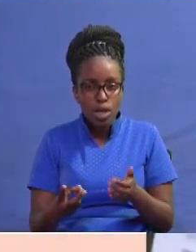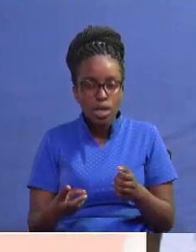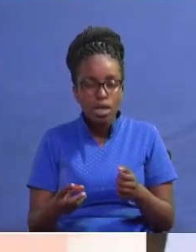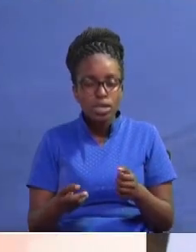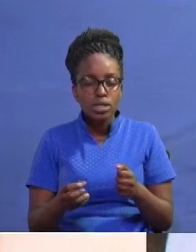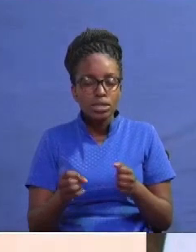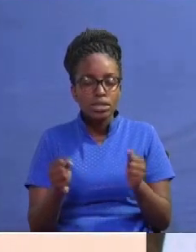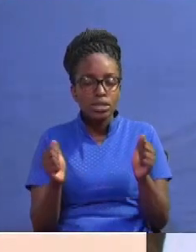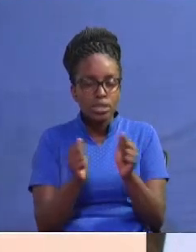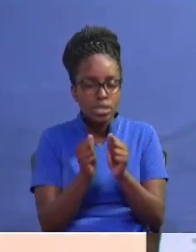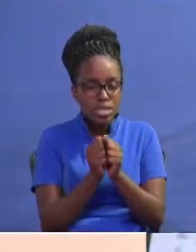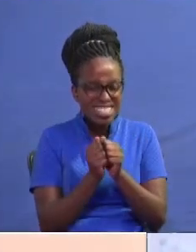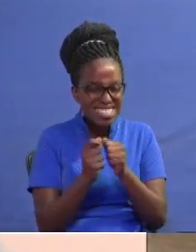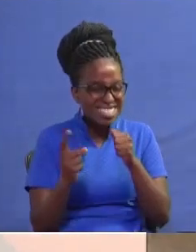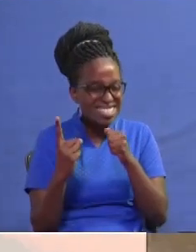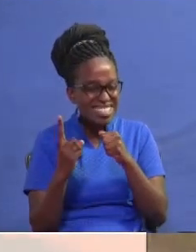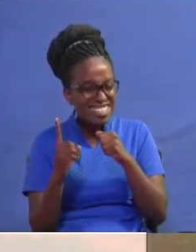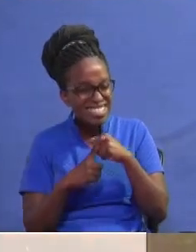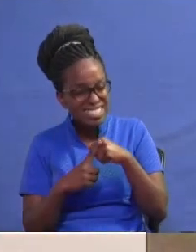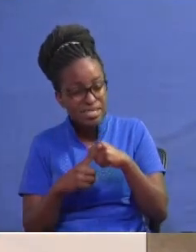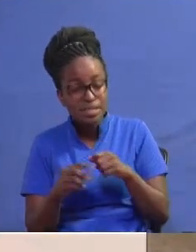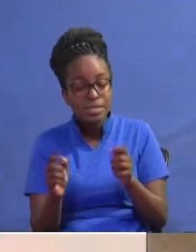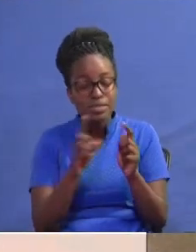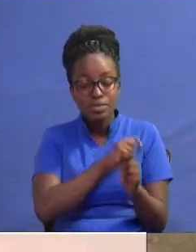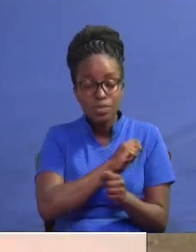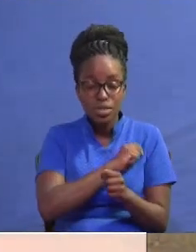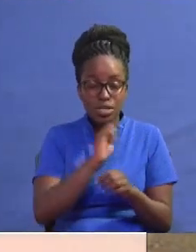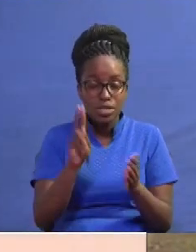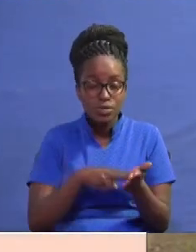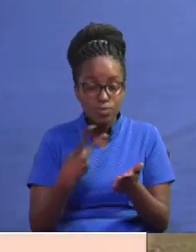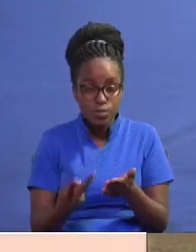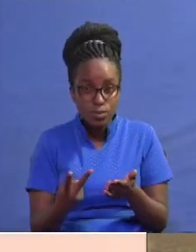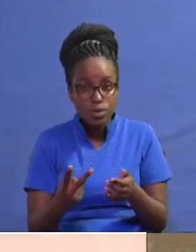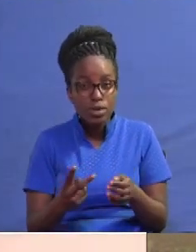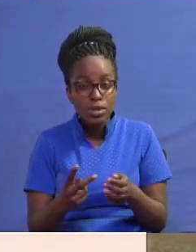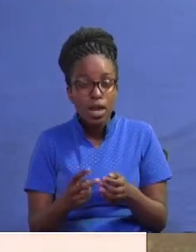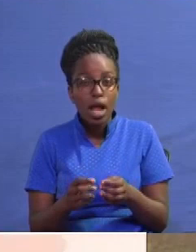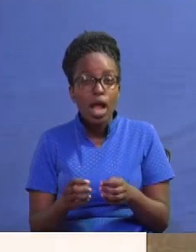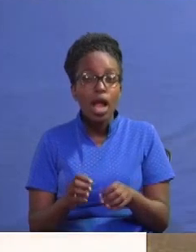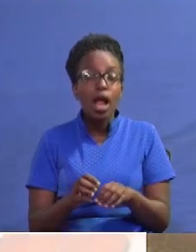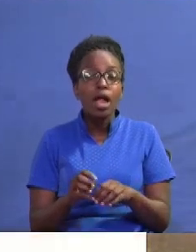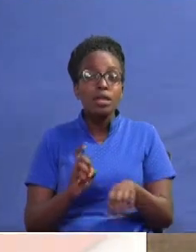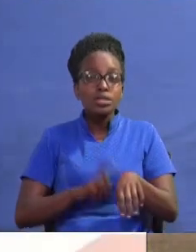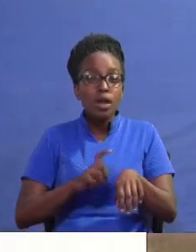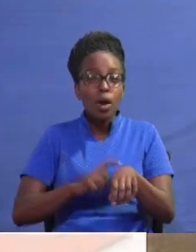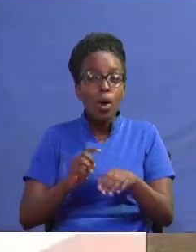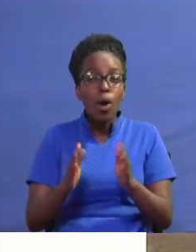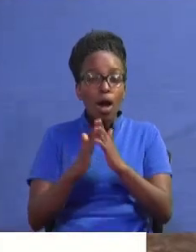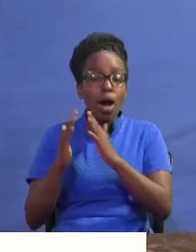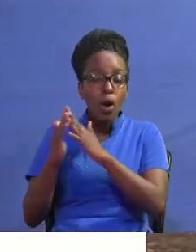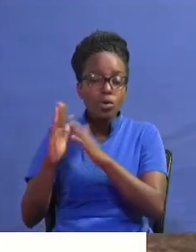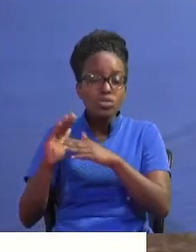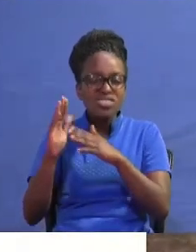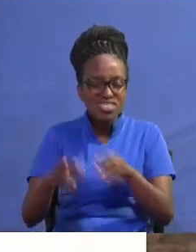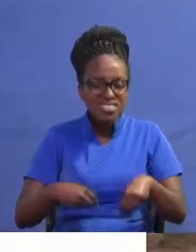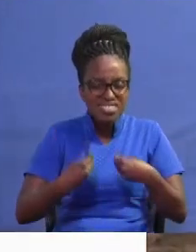enough for that particular population. Vile vile mbunge huyo pia alibainisha kuwa kuna mipango ya kuhamisha watu waliofurushwa makwao